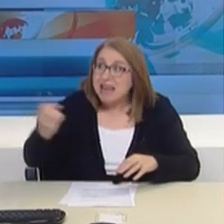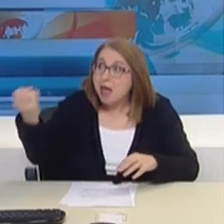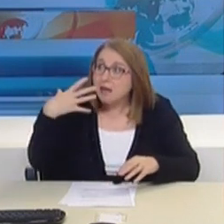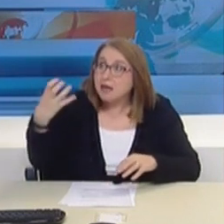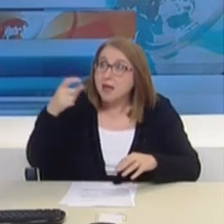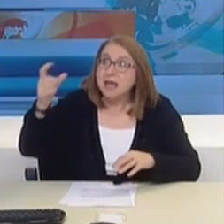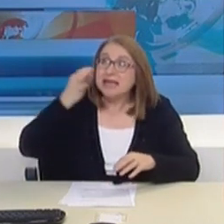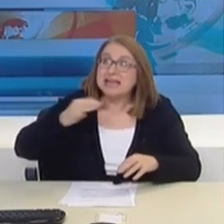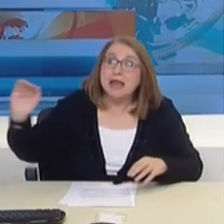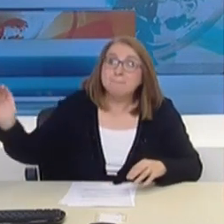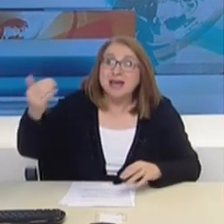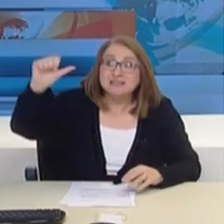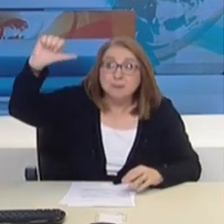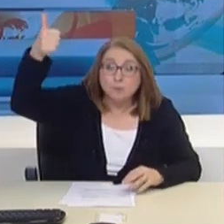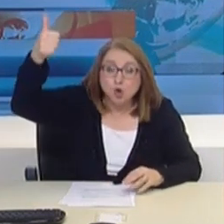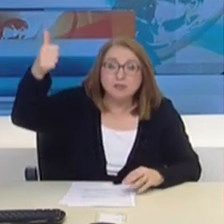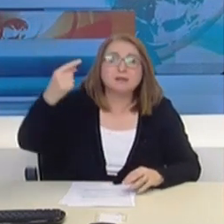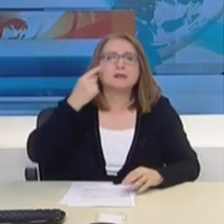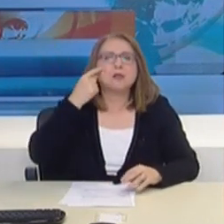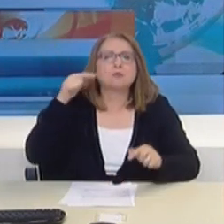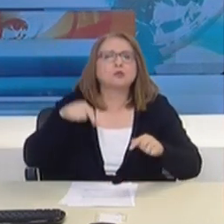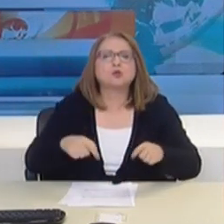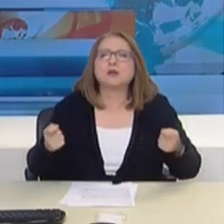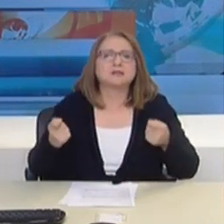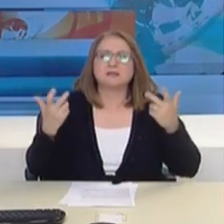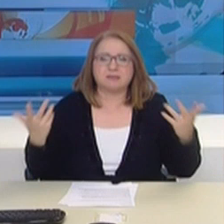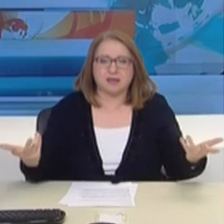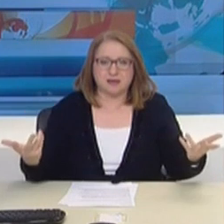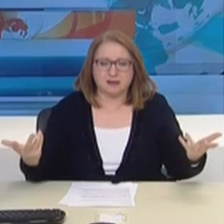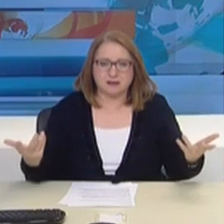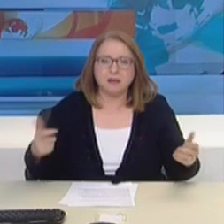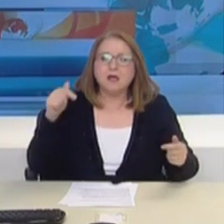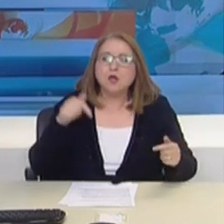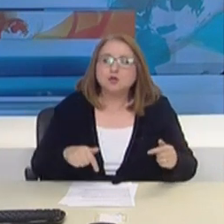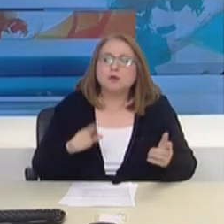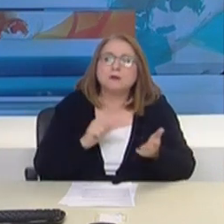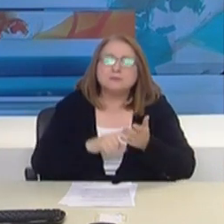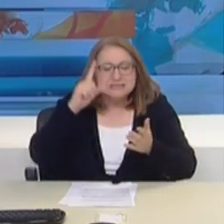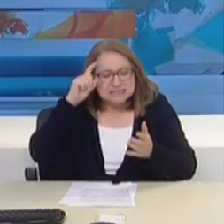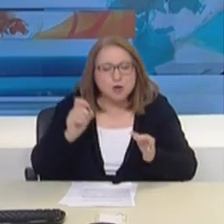σαν επιστημονική κοινότητα, ποιες είναι οι απαραίτητες δράσεις, όσο δύσκολες και αν είναι αυτές.